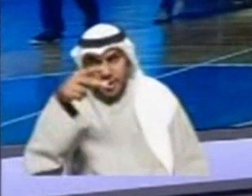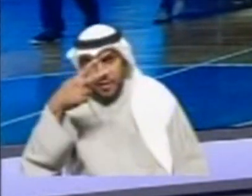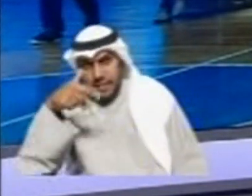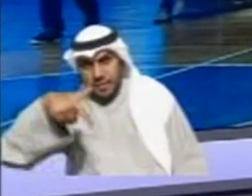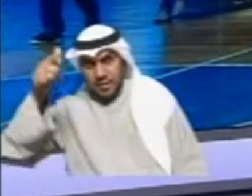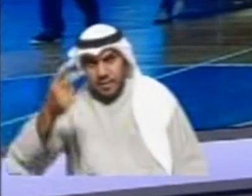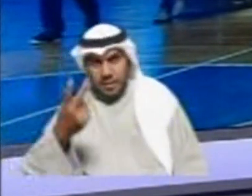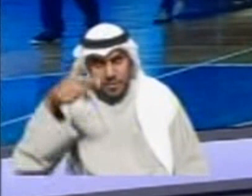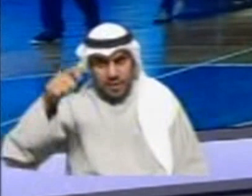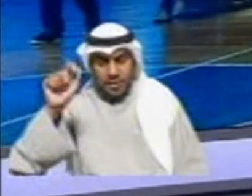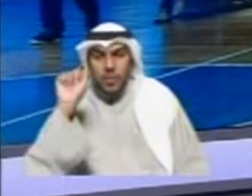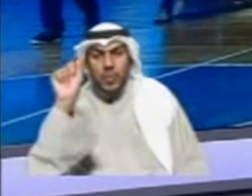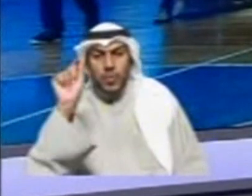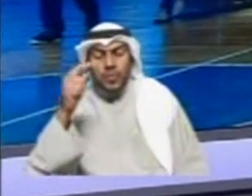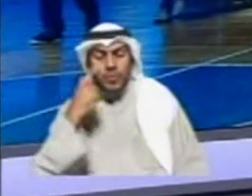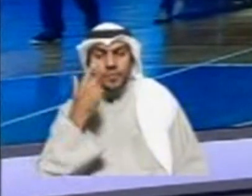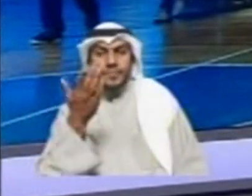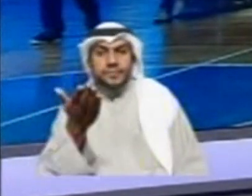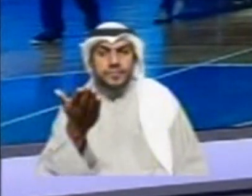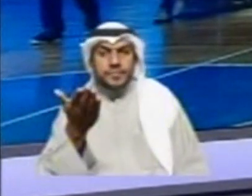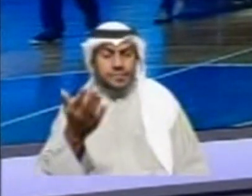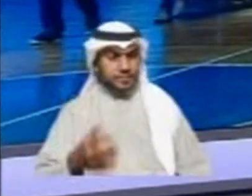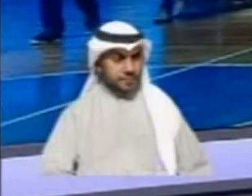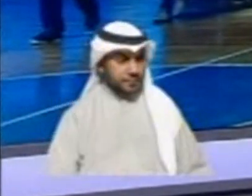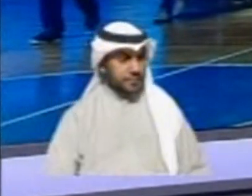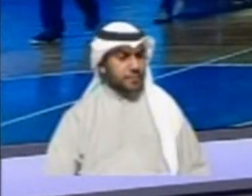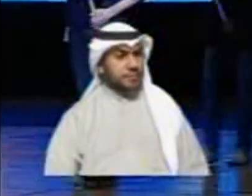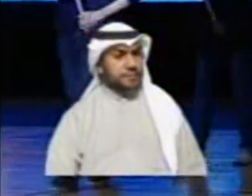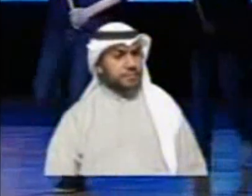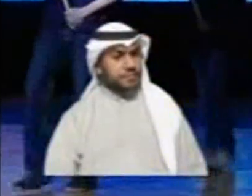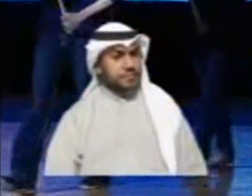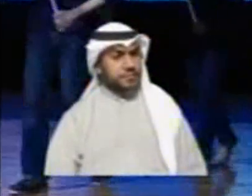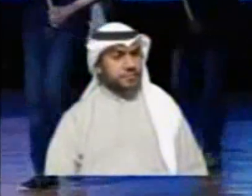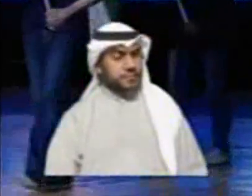34. التفاصيل في سياق تقرير الزميل رائد الشمري.